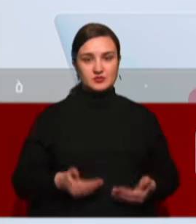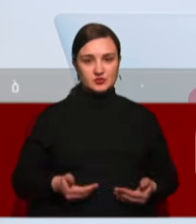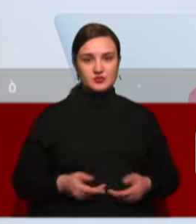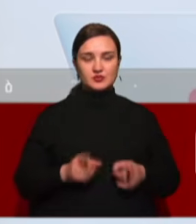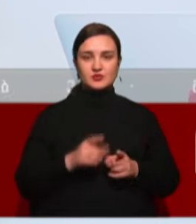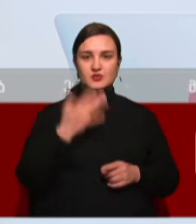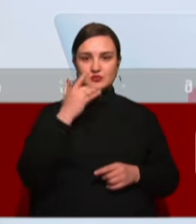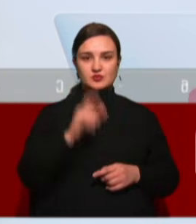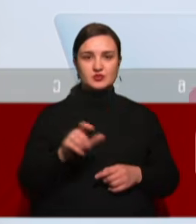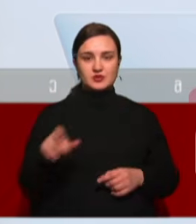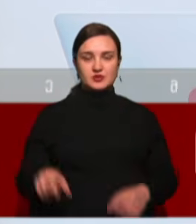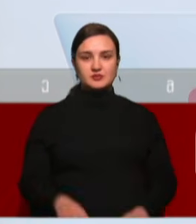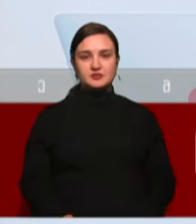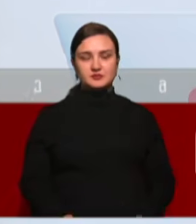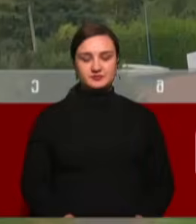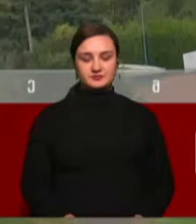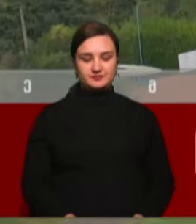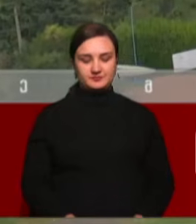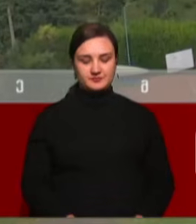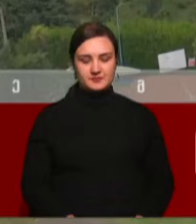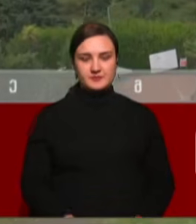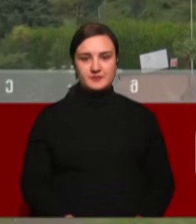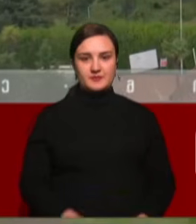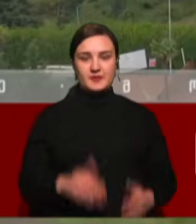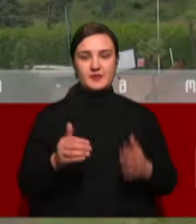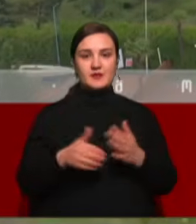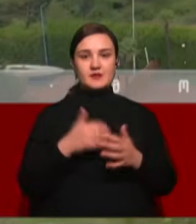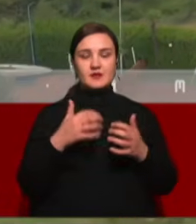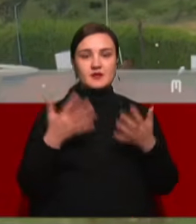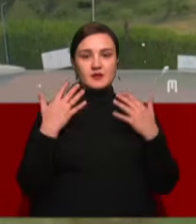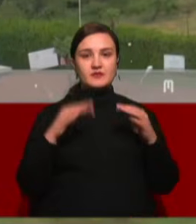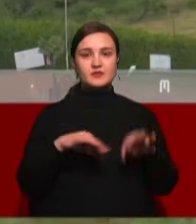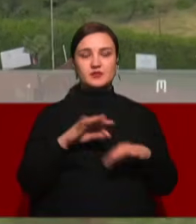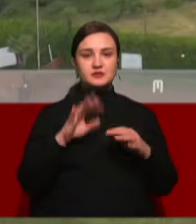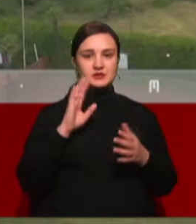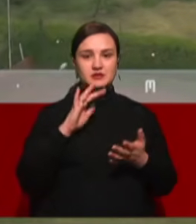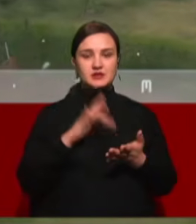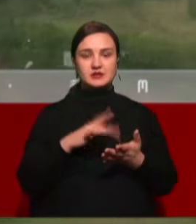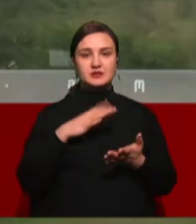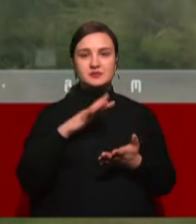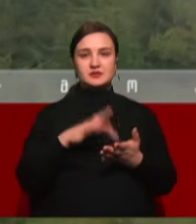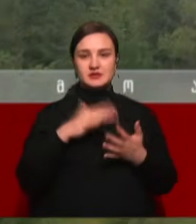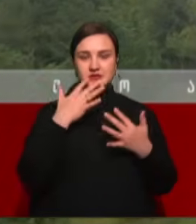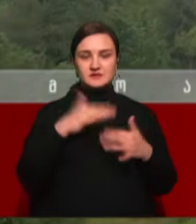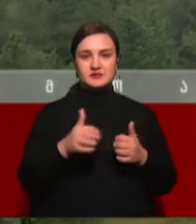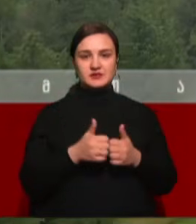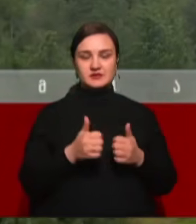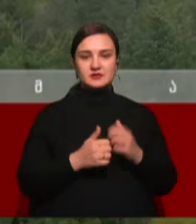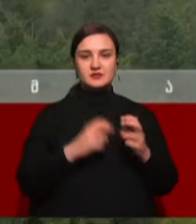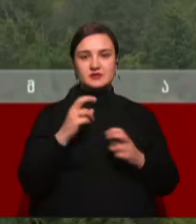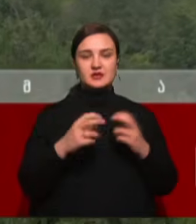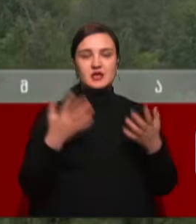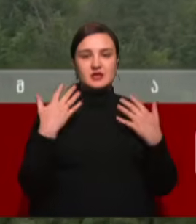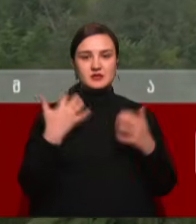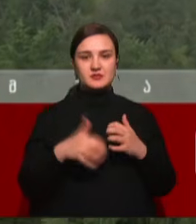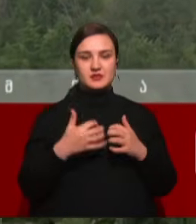უცხოელ ვიზიტორებს. ახალი მასშტაბური რეკრეაციული პროექტი დედაქალაქში თბილისის ზღვის არეალში ატრაქციონების